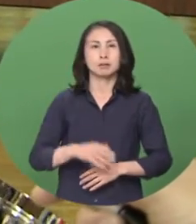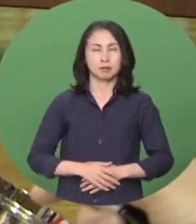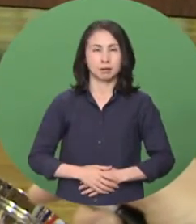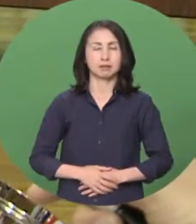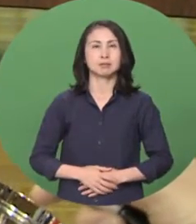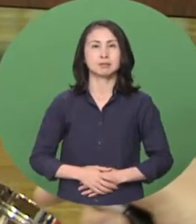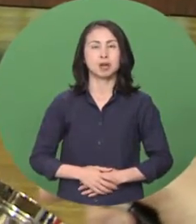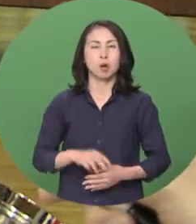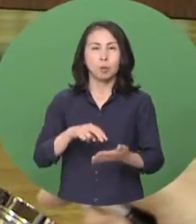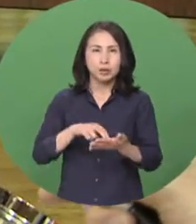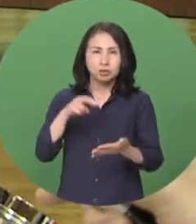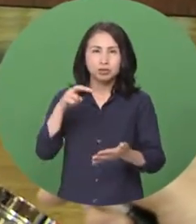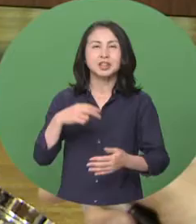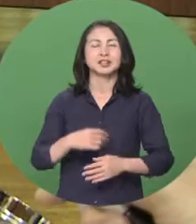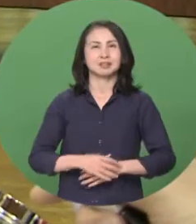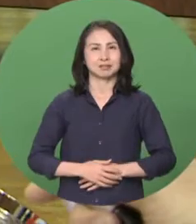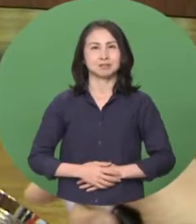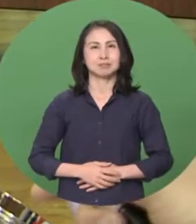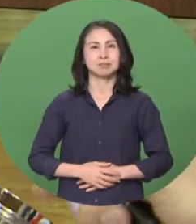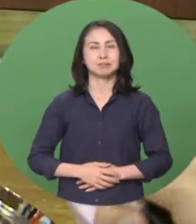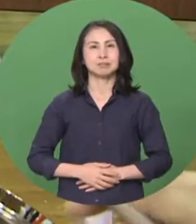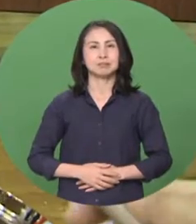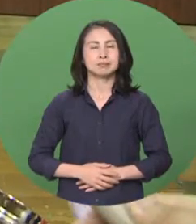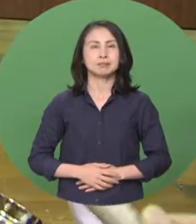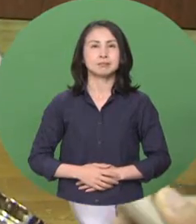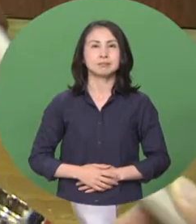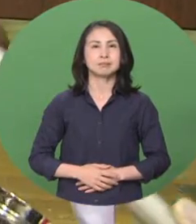でびっくりです。はい、